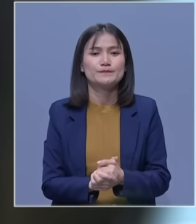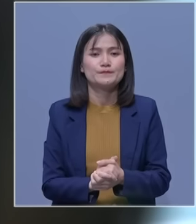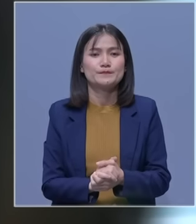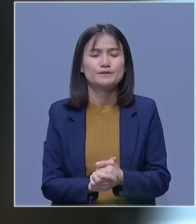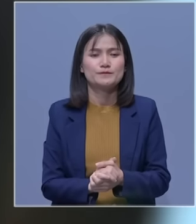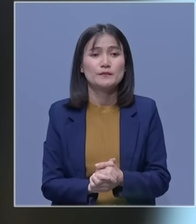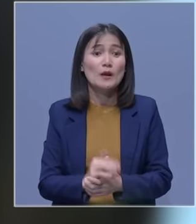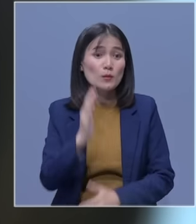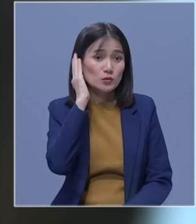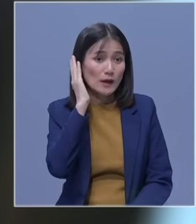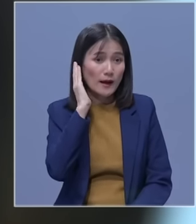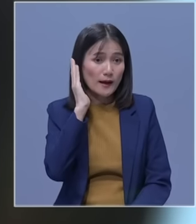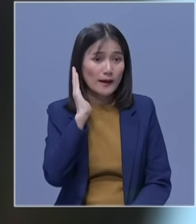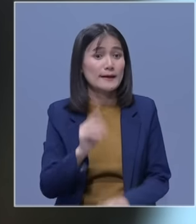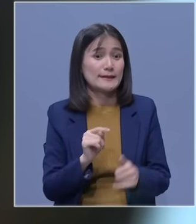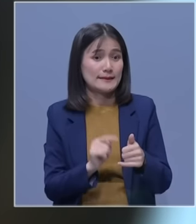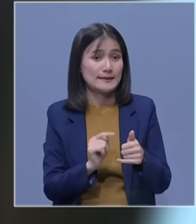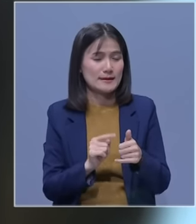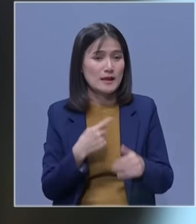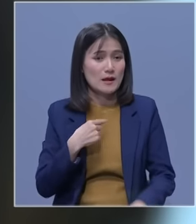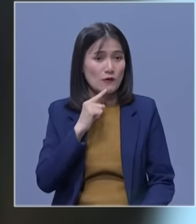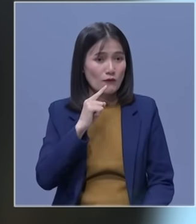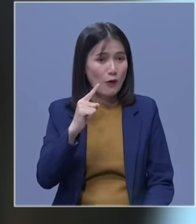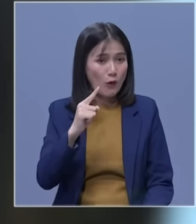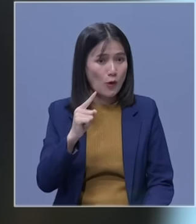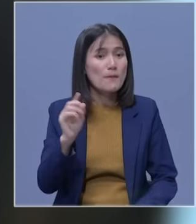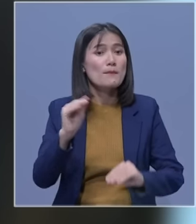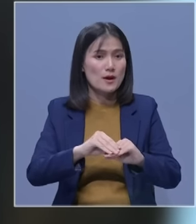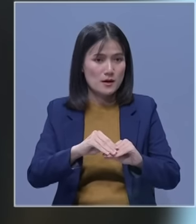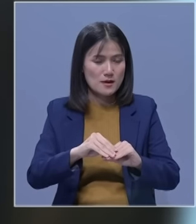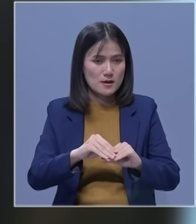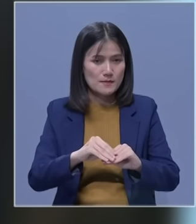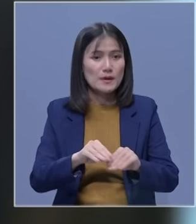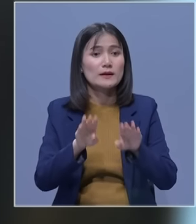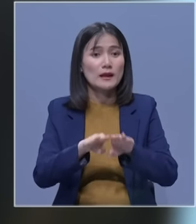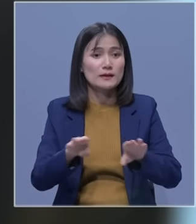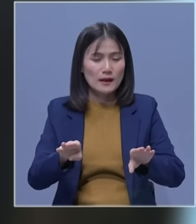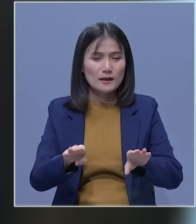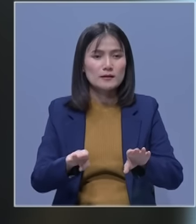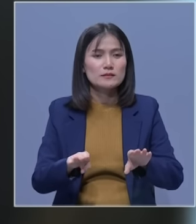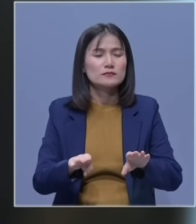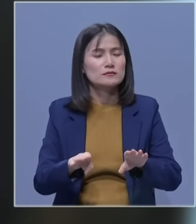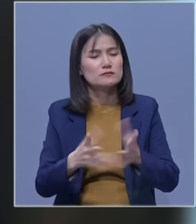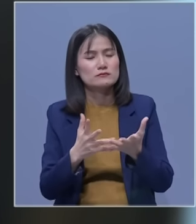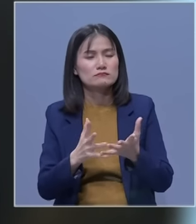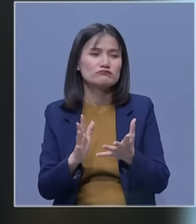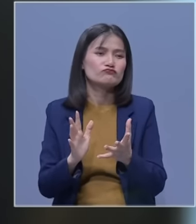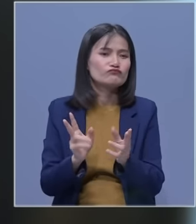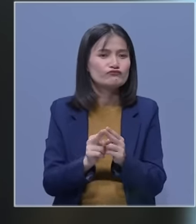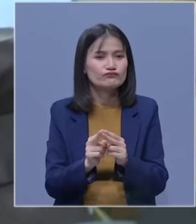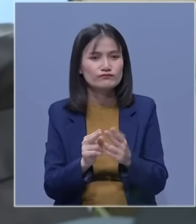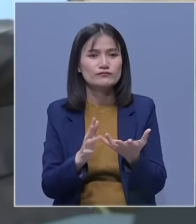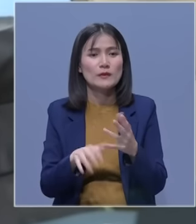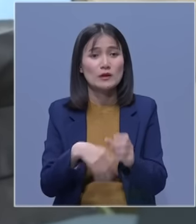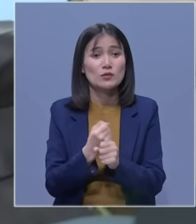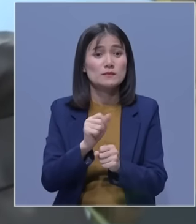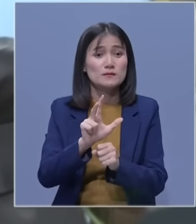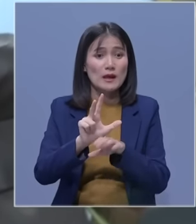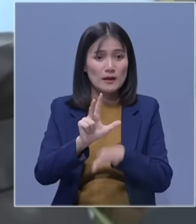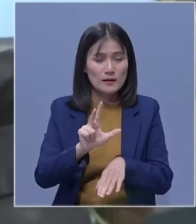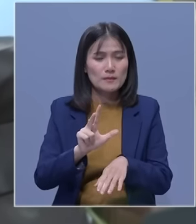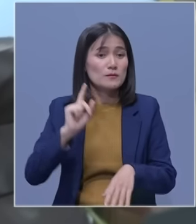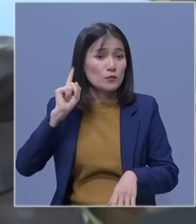ของตัวนายทรัพย์สินก็แจ้งข้อหาเพิ่มเติมกระทำชำเราเด็กอายุไม่เกิน13ปีซึ่งไม่ใช่ภรรยาหรือสามีของต